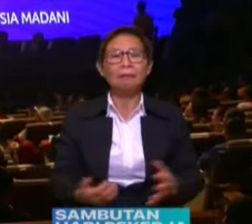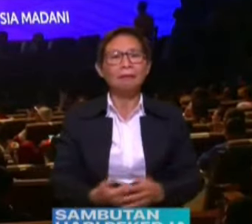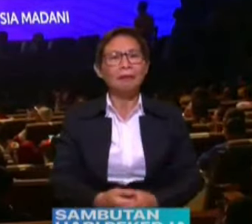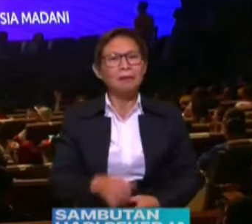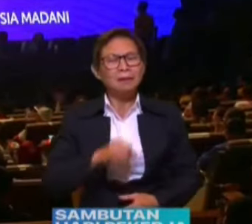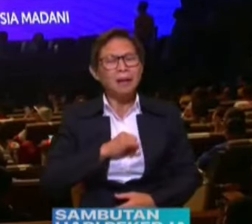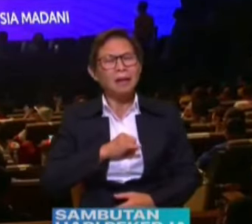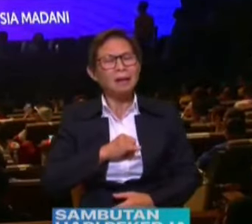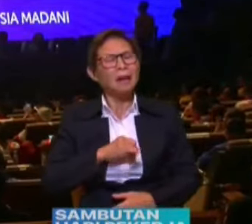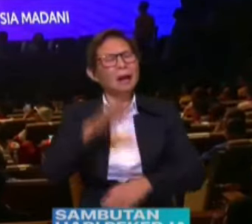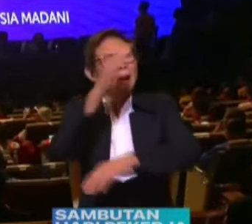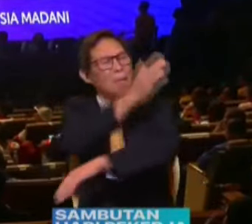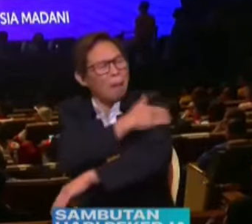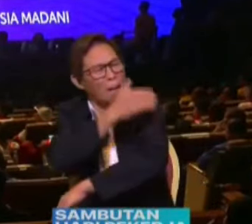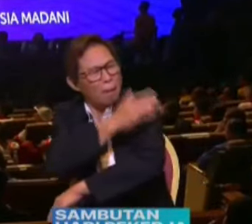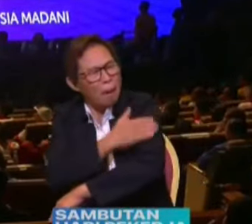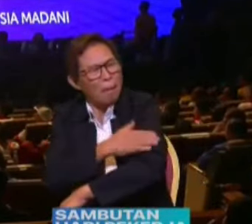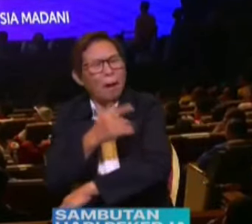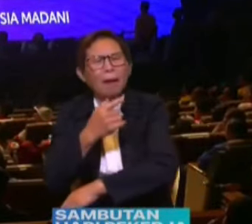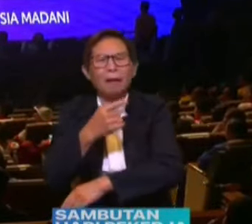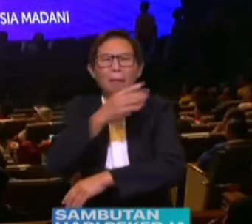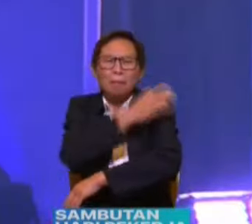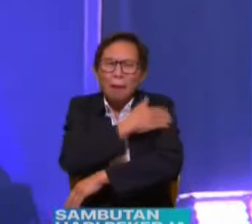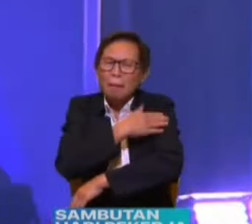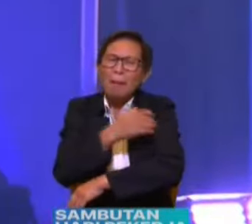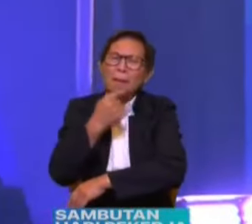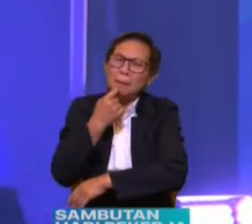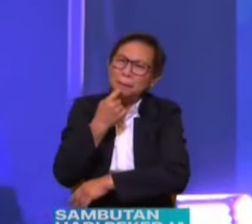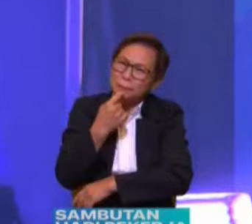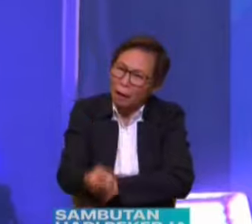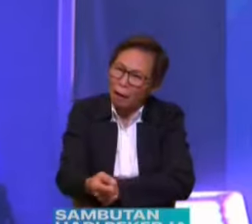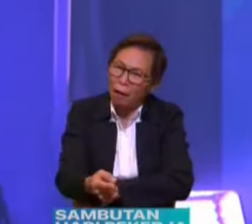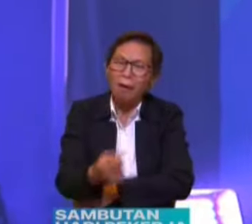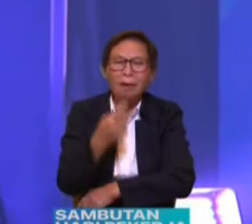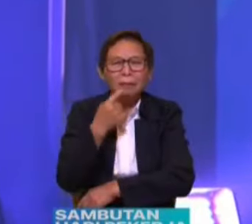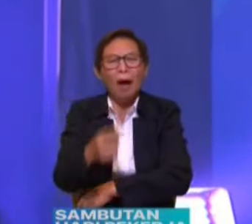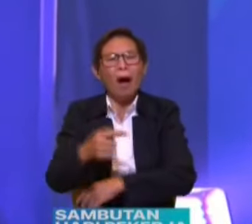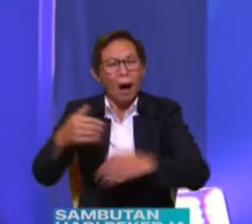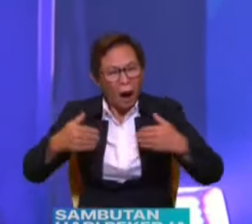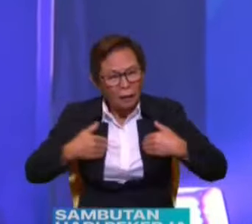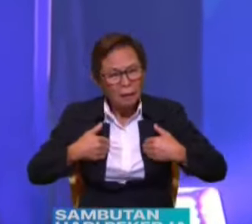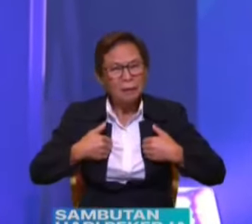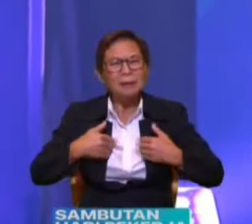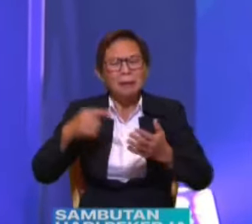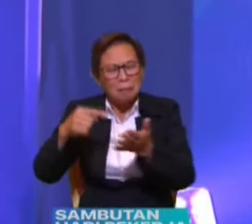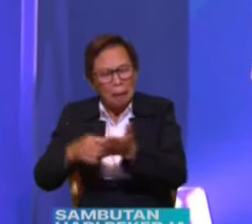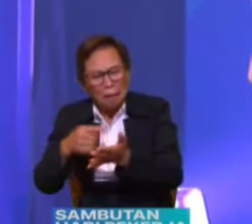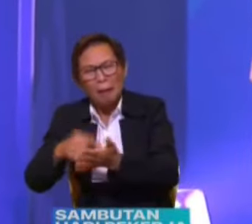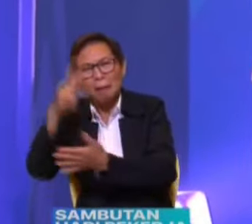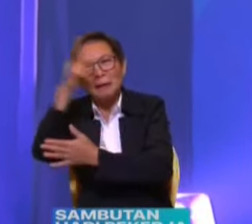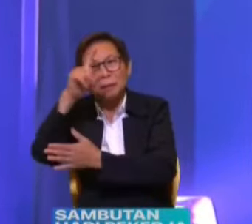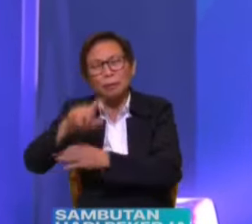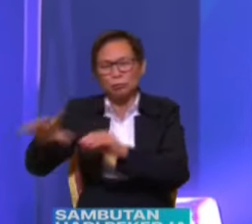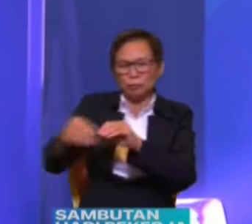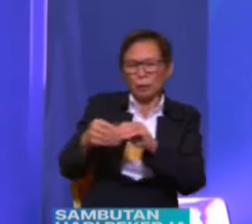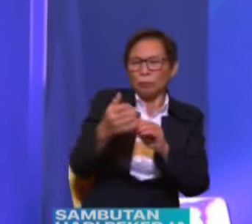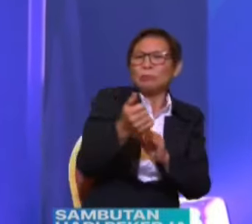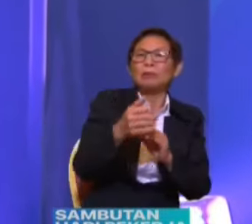Saya telah gesar dan pesan perkara ini. Ya. Kerana ada ketikanya di mana kerajaan harus campur